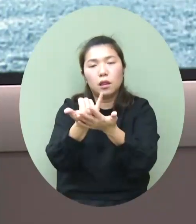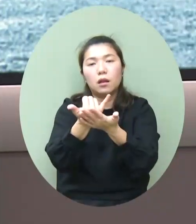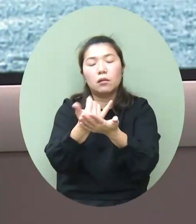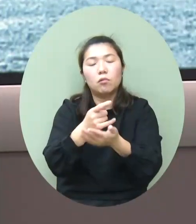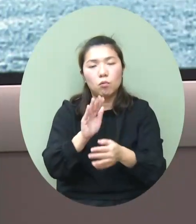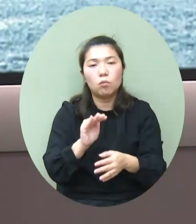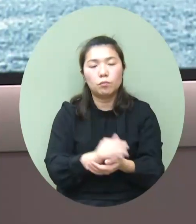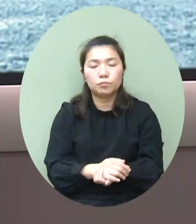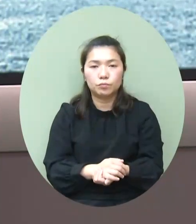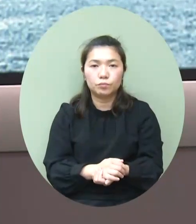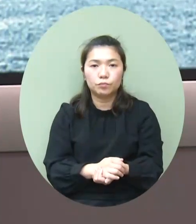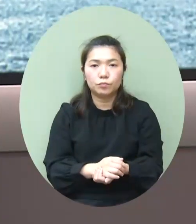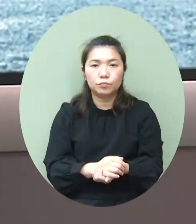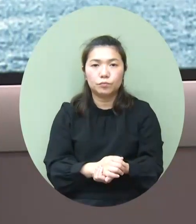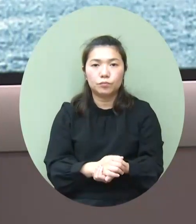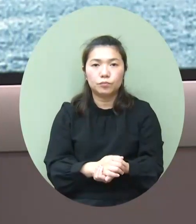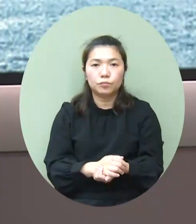放先人的遗体。